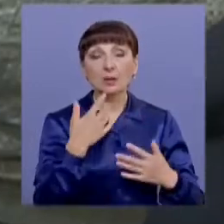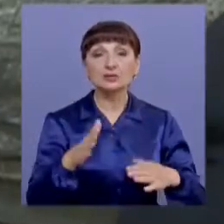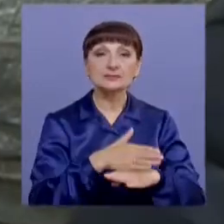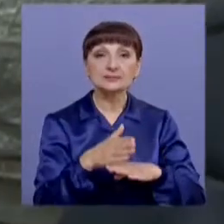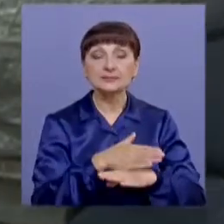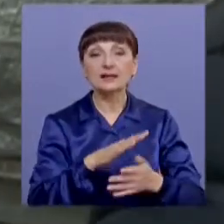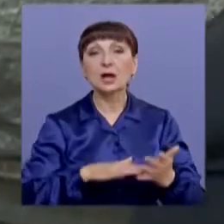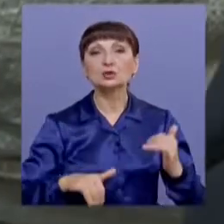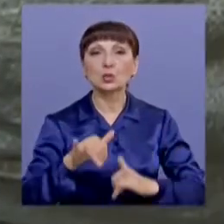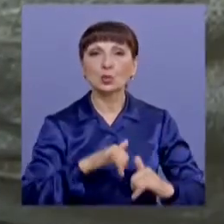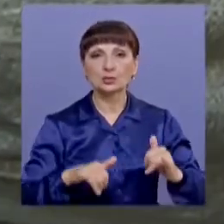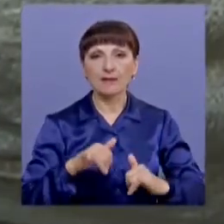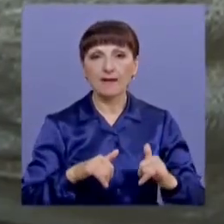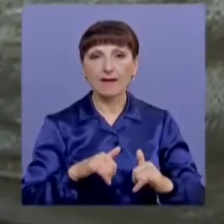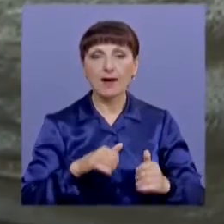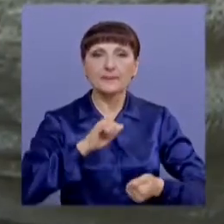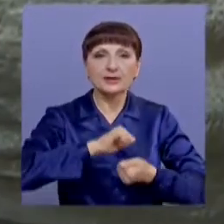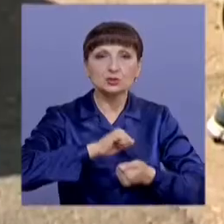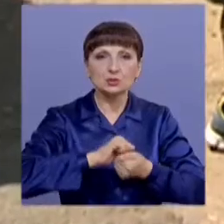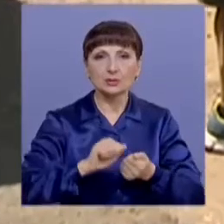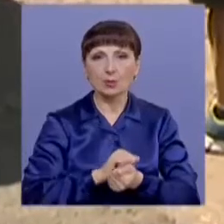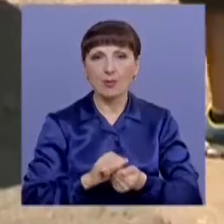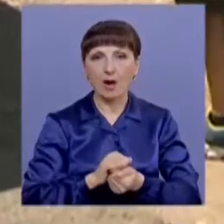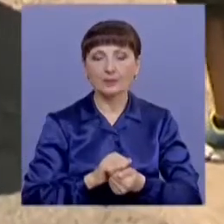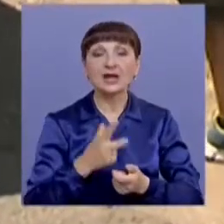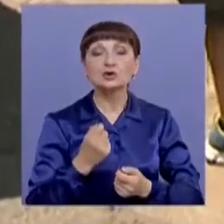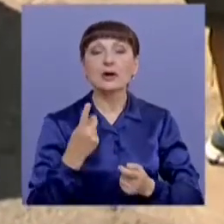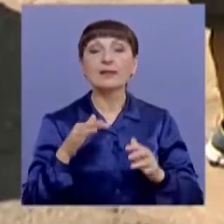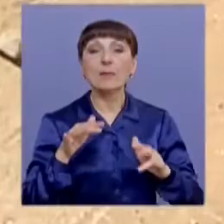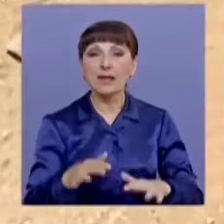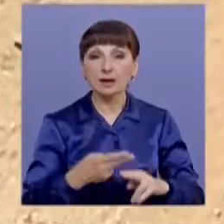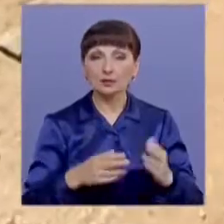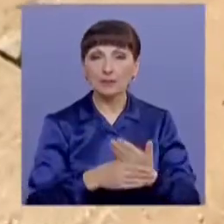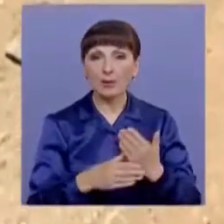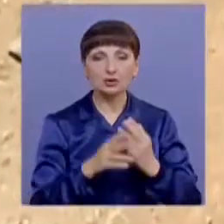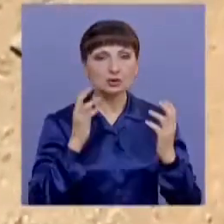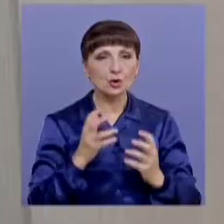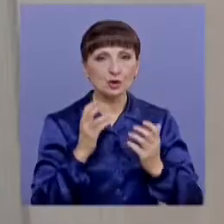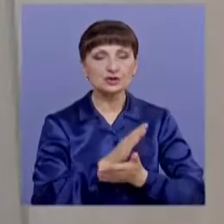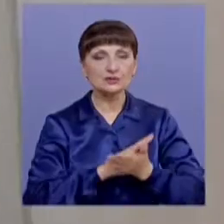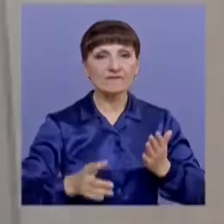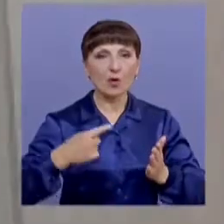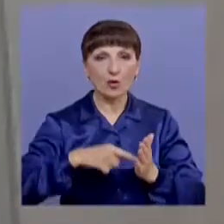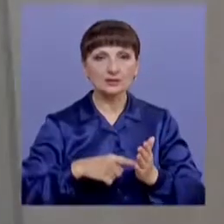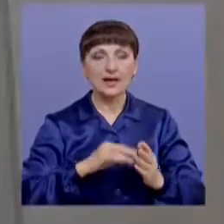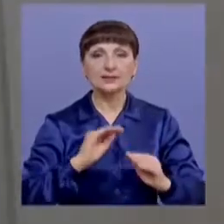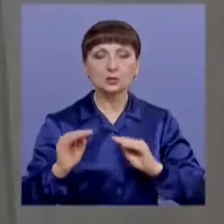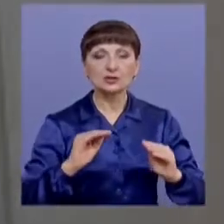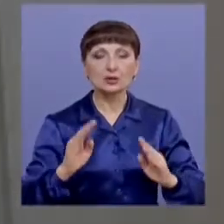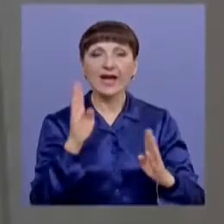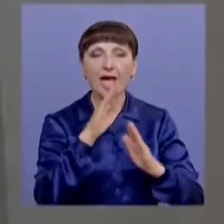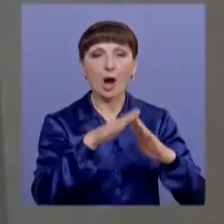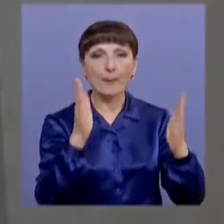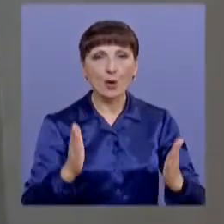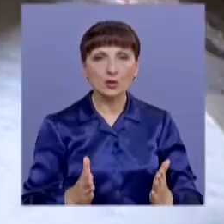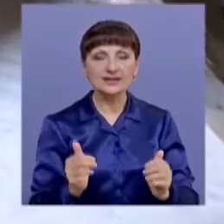уже распределяют, там рассортируют, прессуют бумагу. Еще одна мера, которая поможет сохранить чистоту в городе – установка